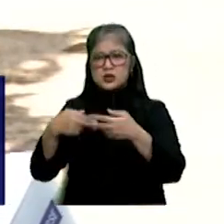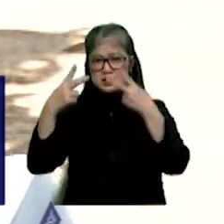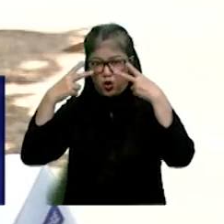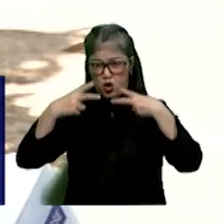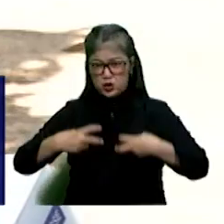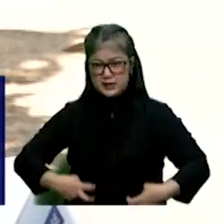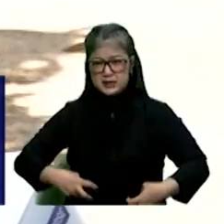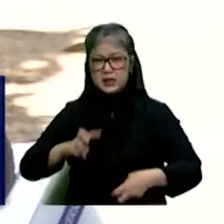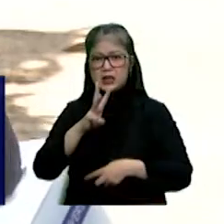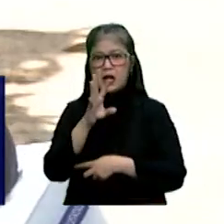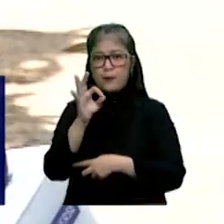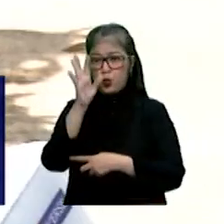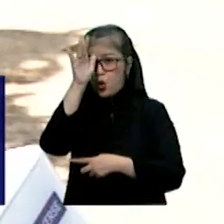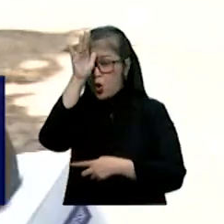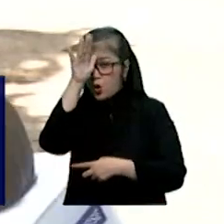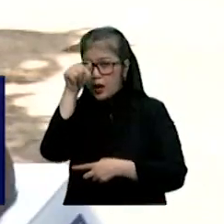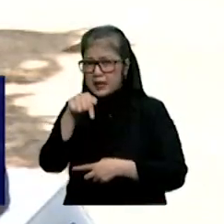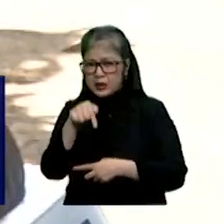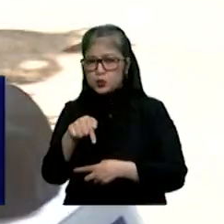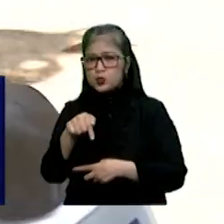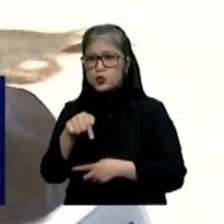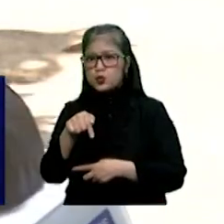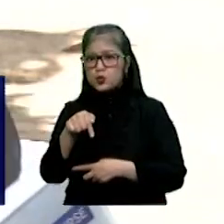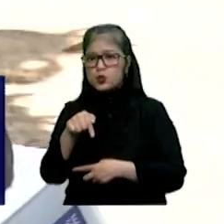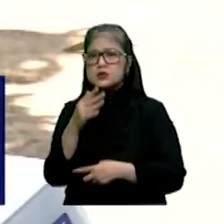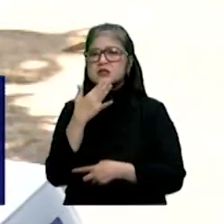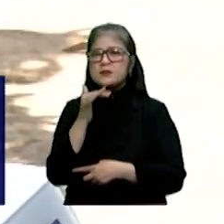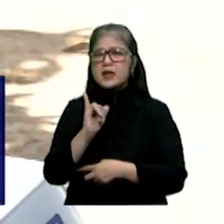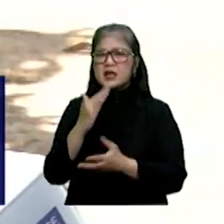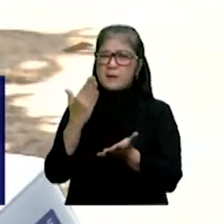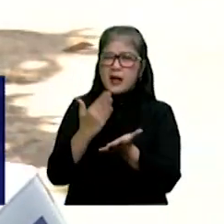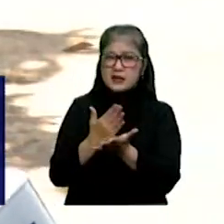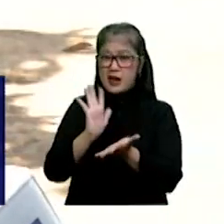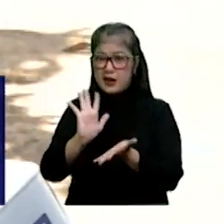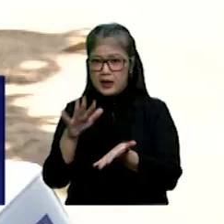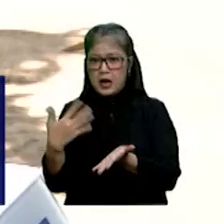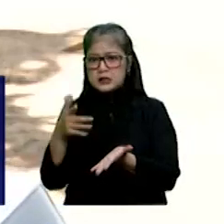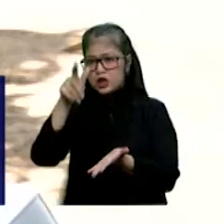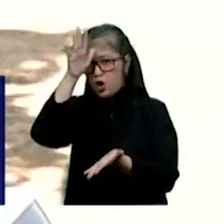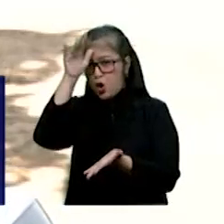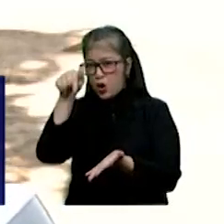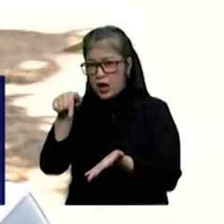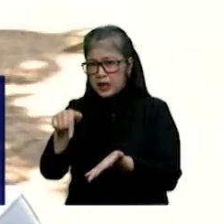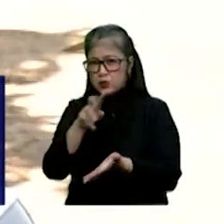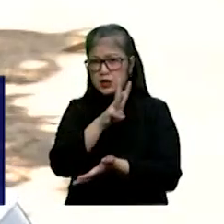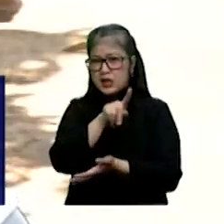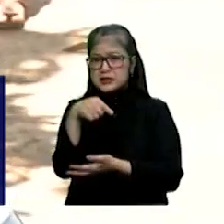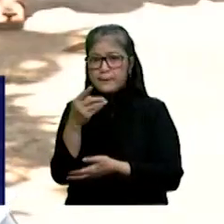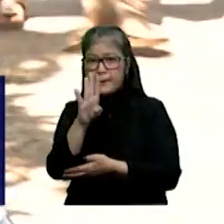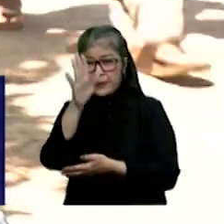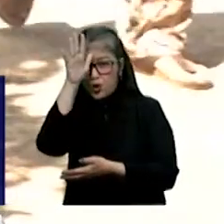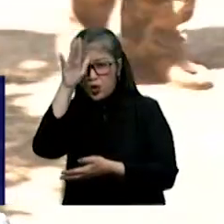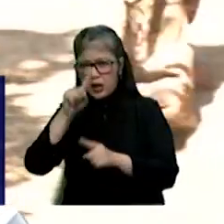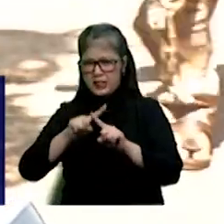30 orang loh. Itu bukan hal yang sifatnya parsial. Kalau oknum itu paling cuma 3-4 orang dilakukan. Tetapi ini